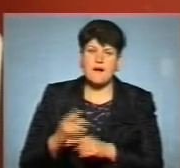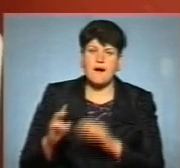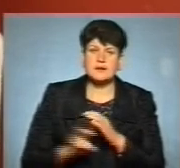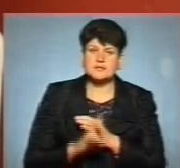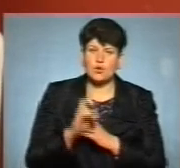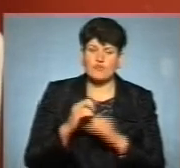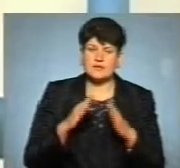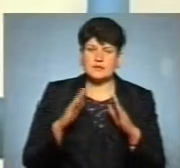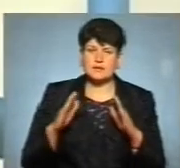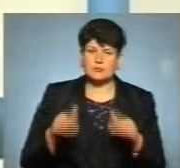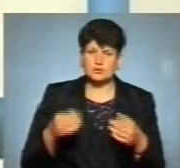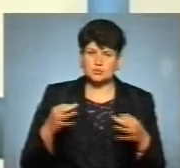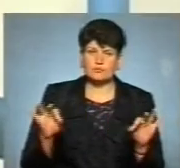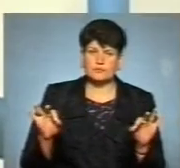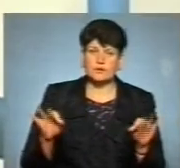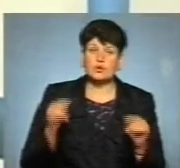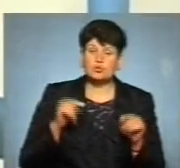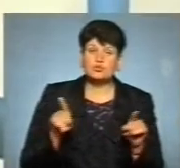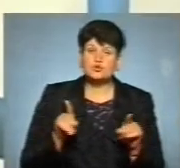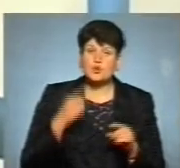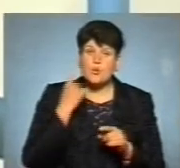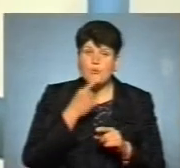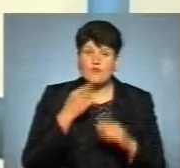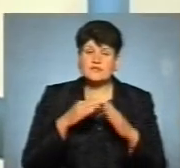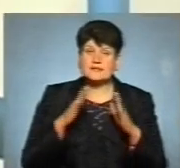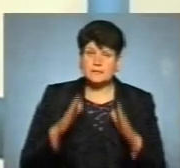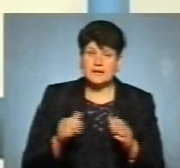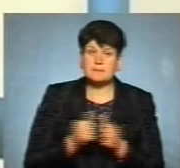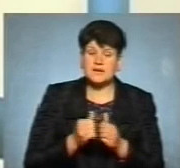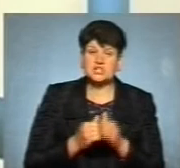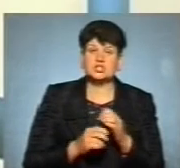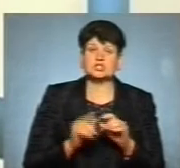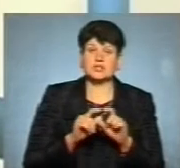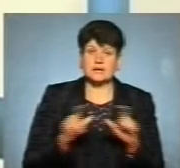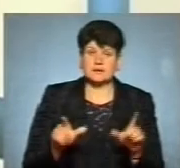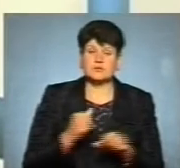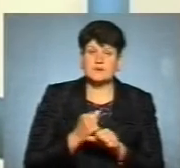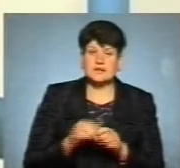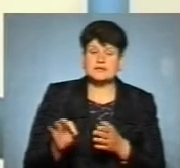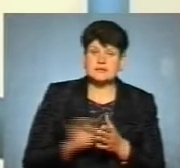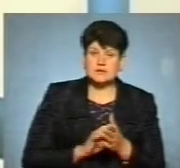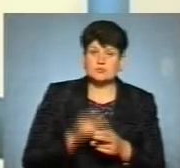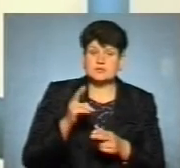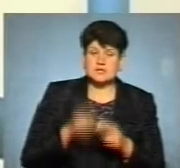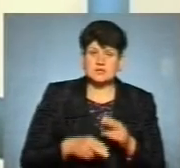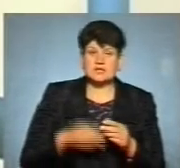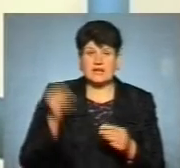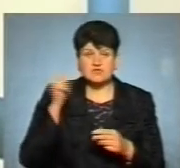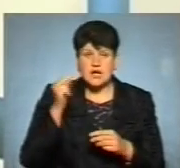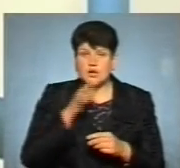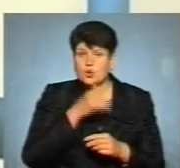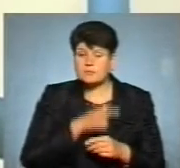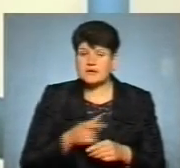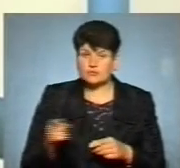табори дозволені? З чим це пов'язано? Бо тому що мовні табори і пришкільні, вони функціонували зразу по завершенню навчального періоду. Тобто